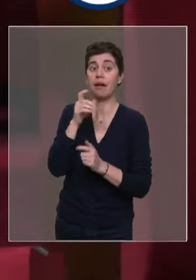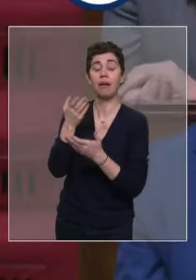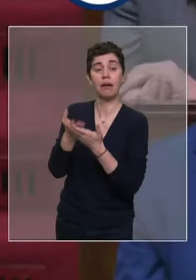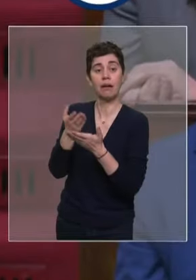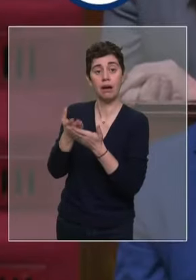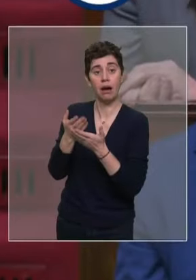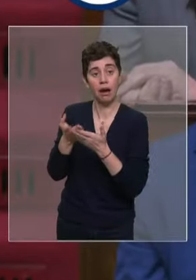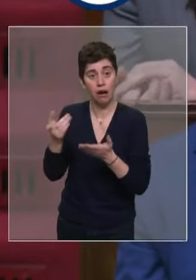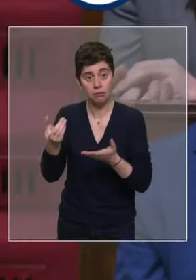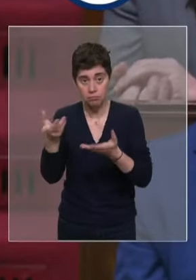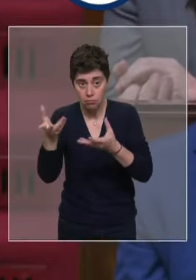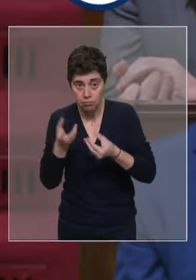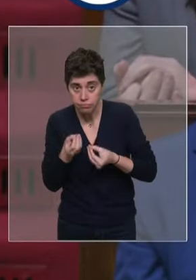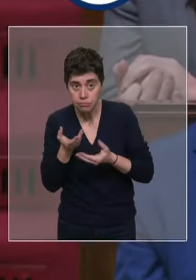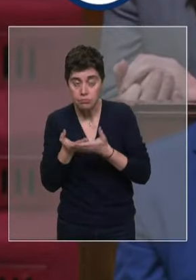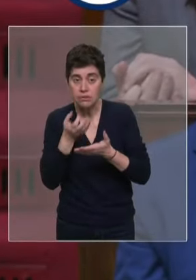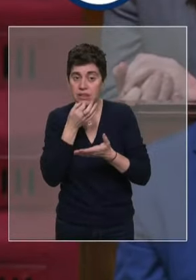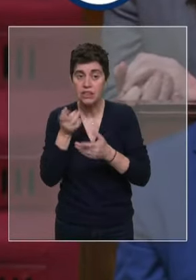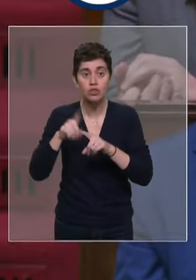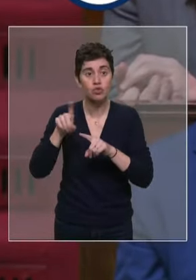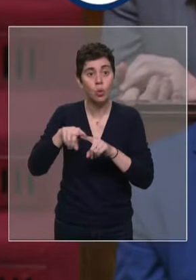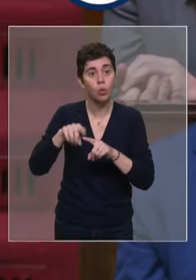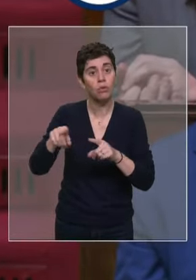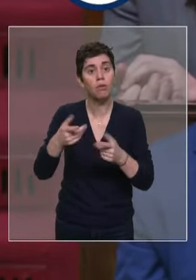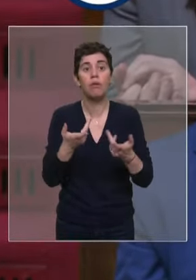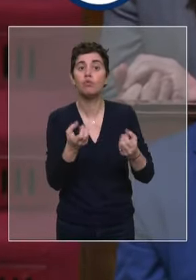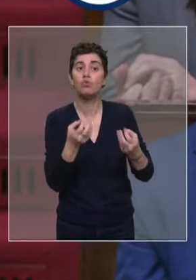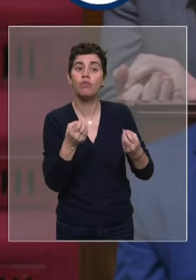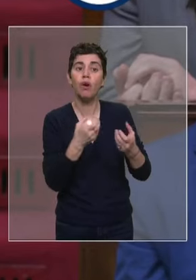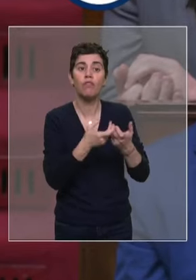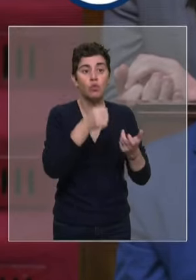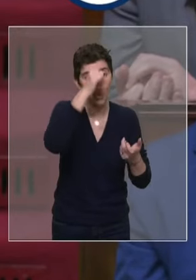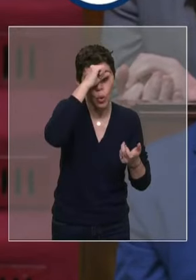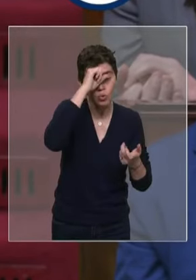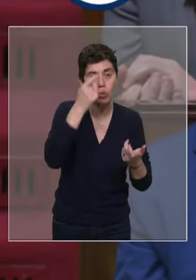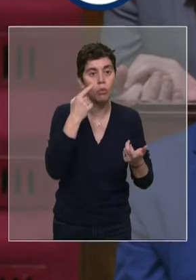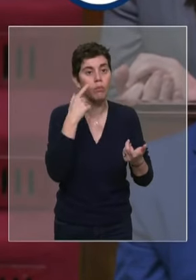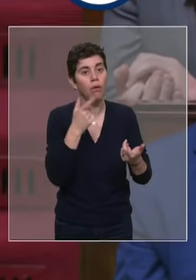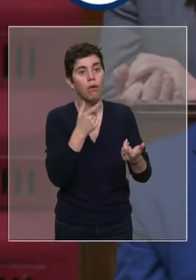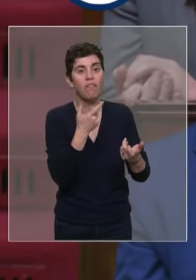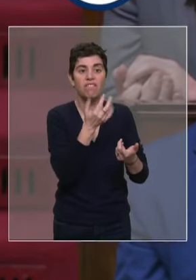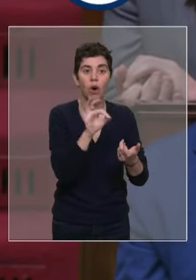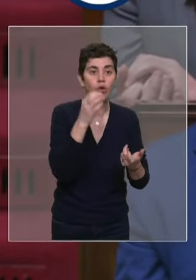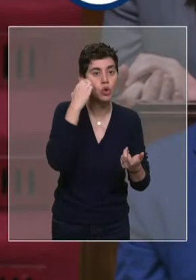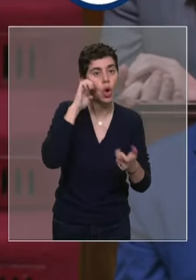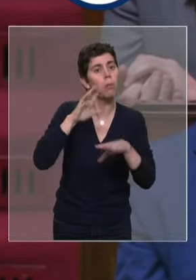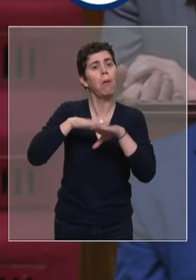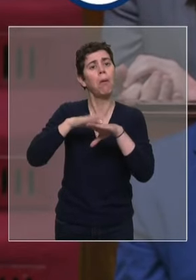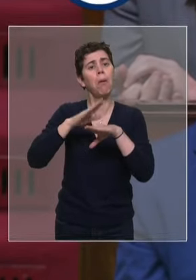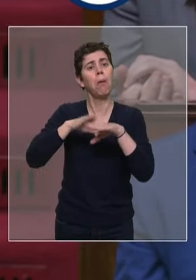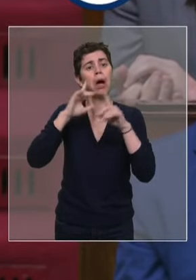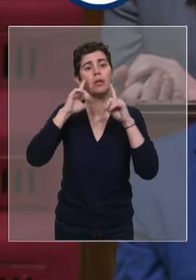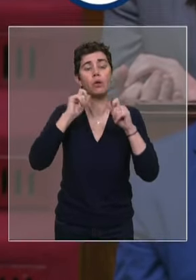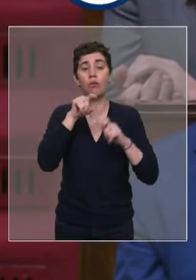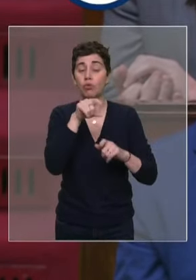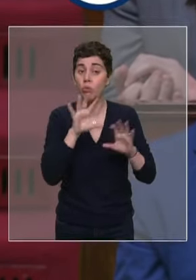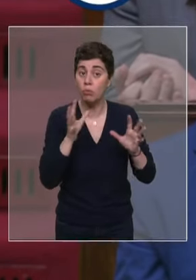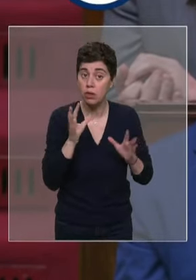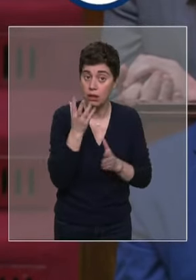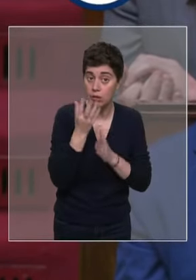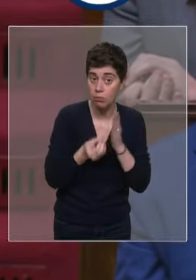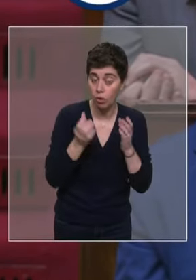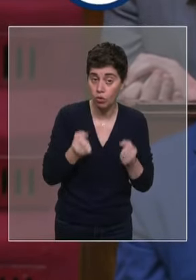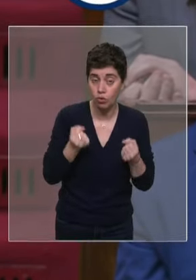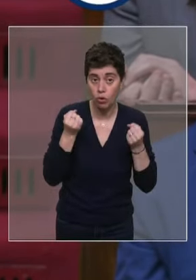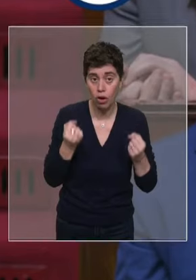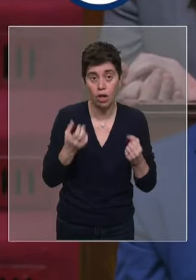dont vous n'oubliez jamais, en revanche, d'en faire la leçon aux Français et à l'Europe. Est-ce un manque de courage ou le symptôme d'une